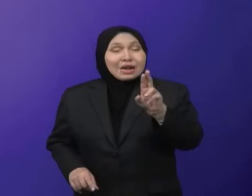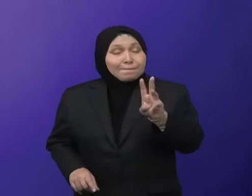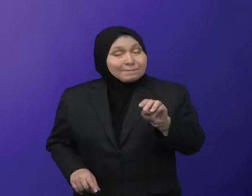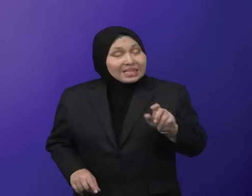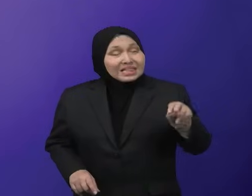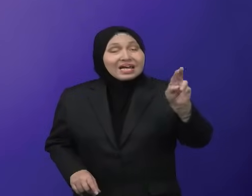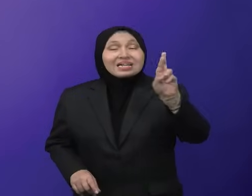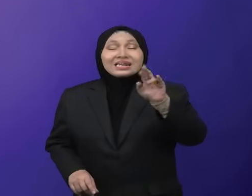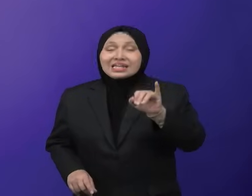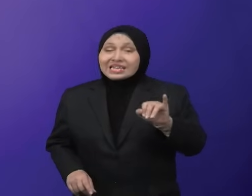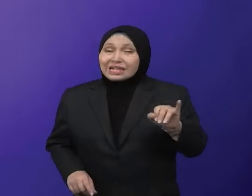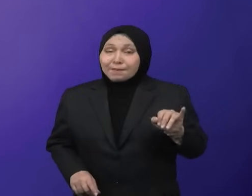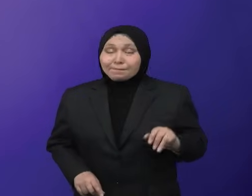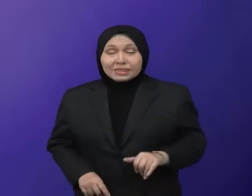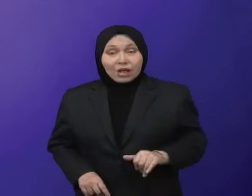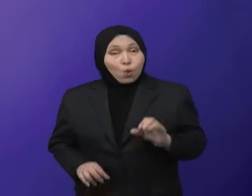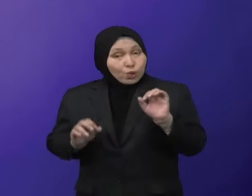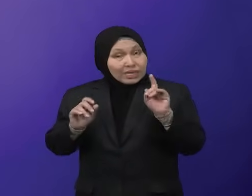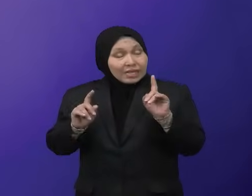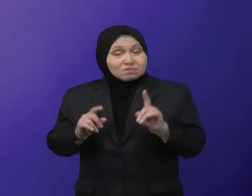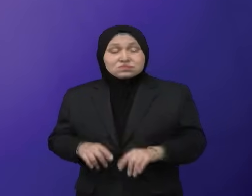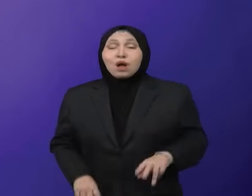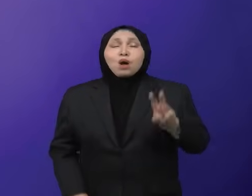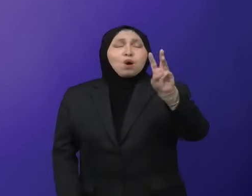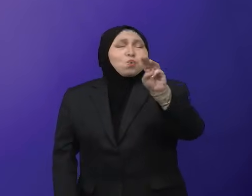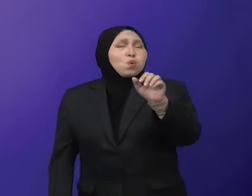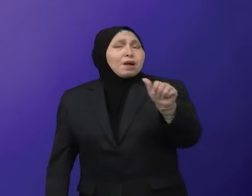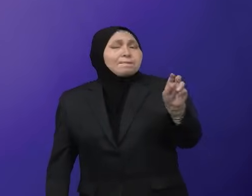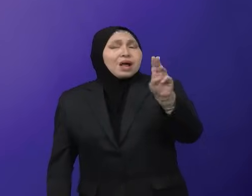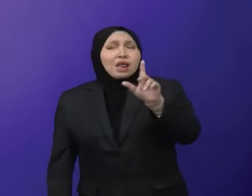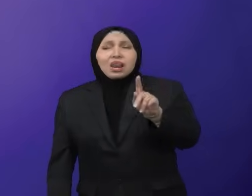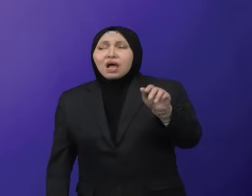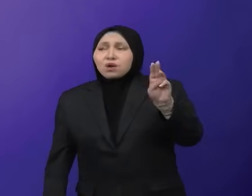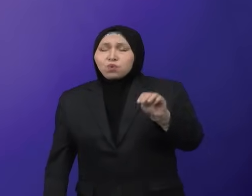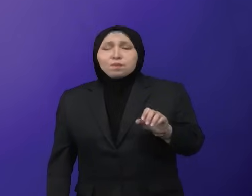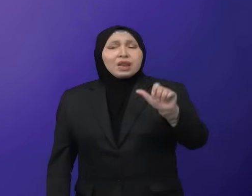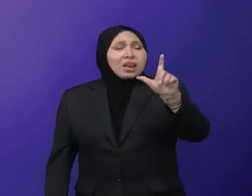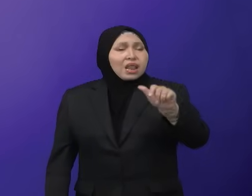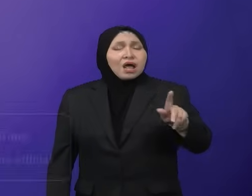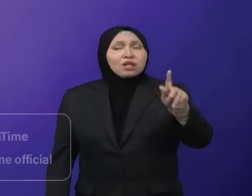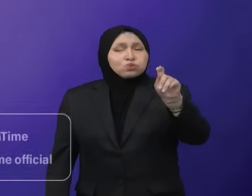Minari. Begitu. Okey. Wa ma lakum la